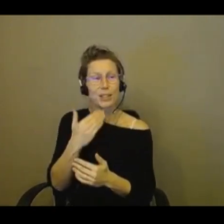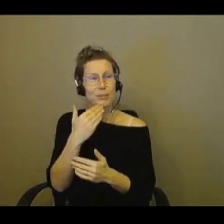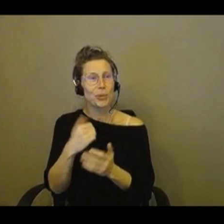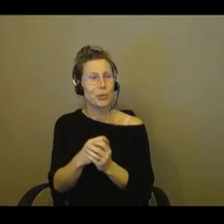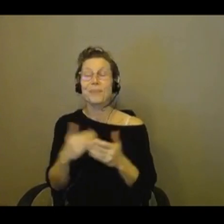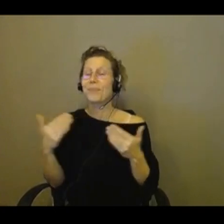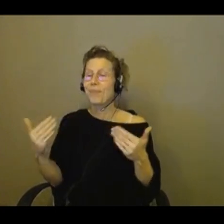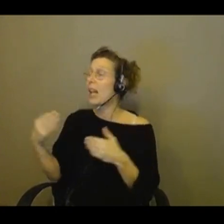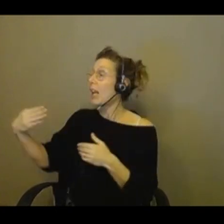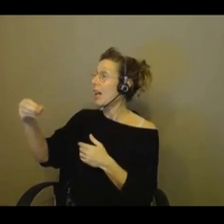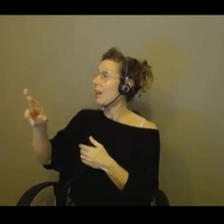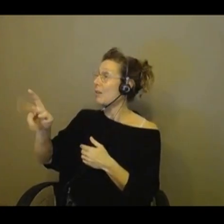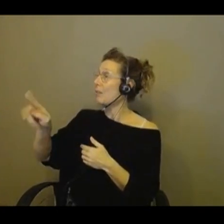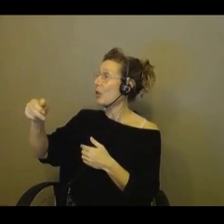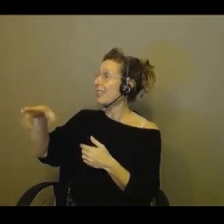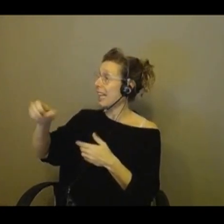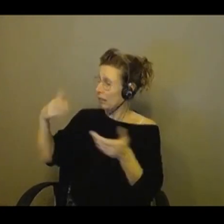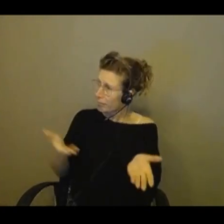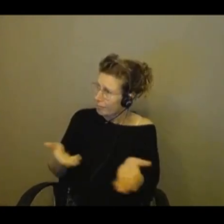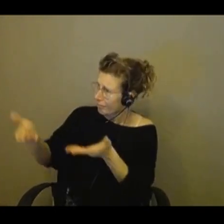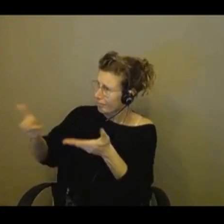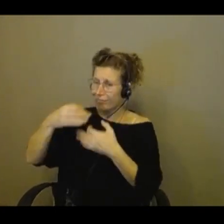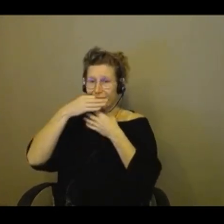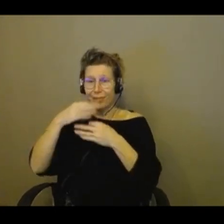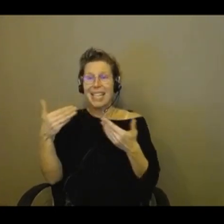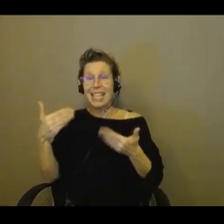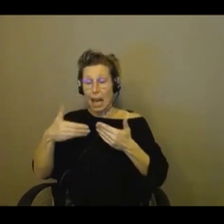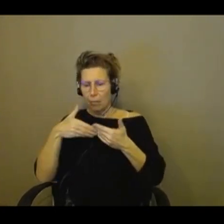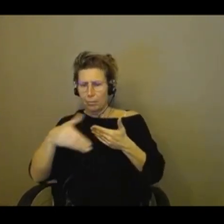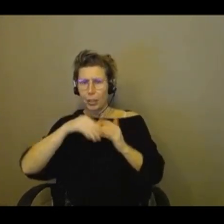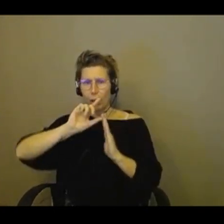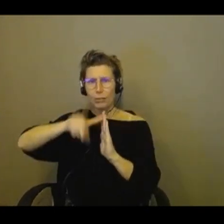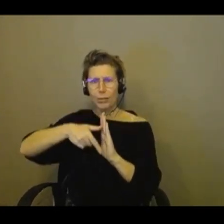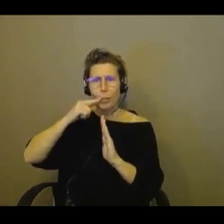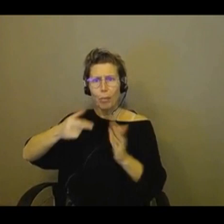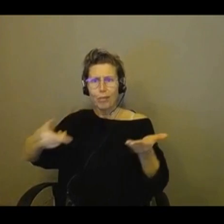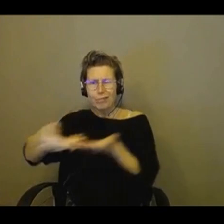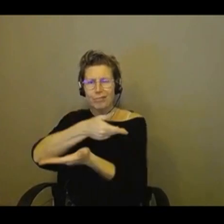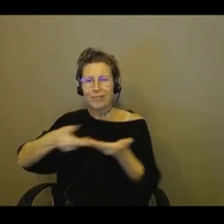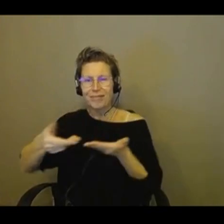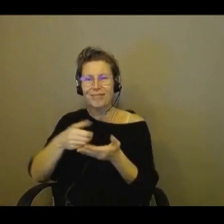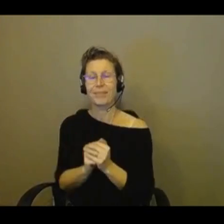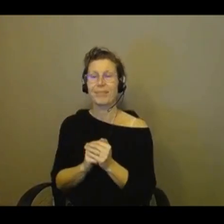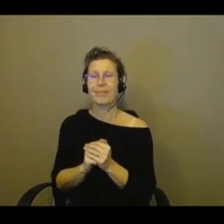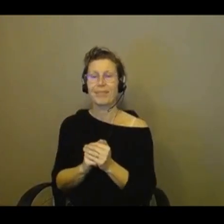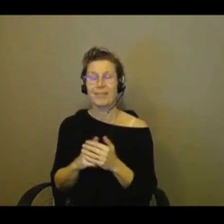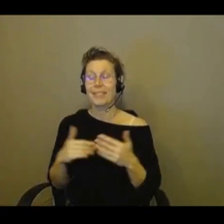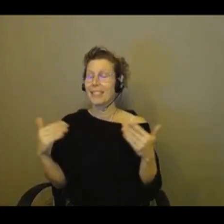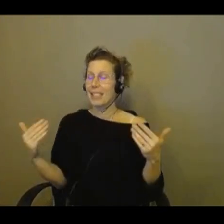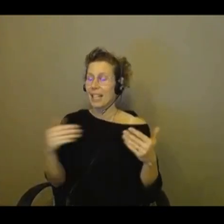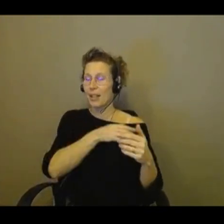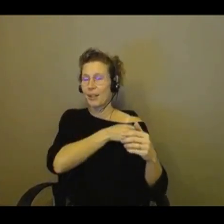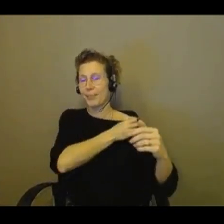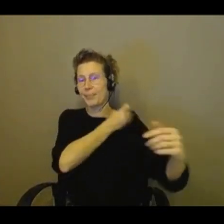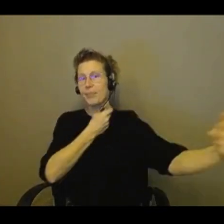tour de table, justement, la table ronde. On a plus d'une demi-heure pour parler justement de tous ces sujets. Je vous remercie. Eh bien, tout